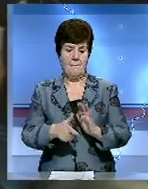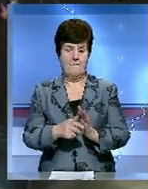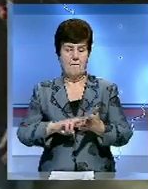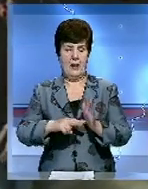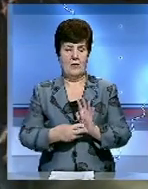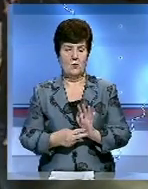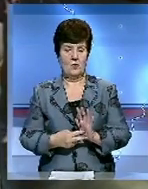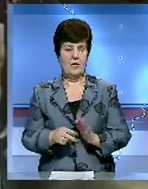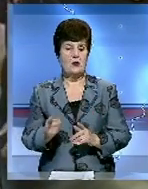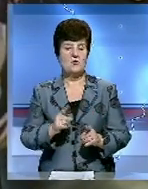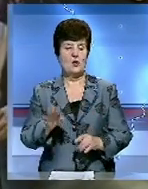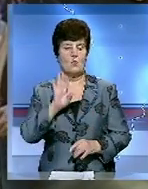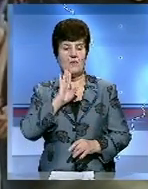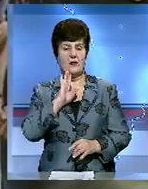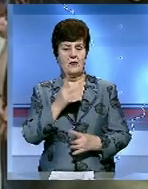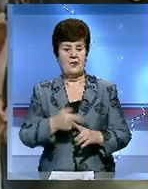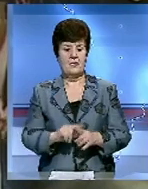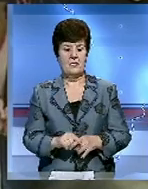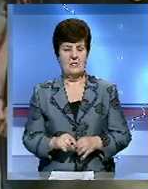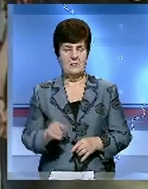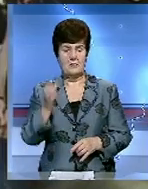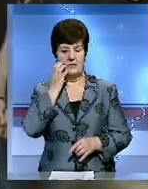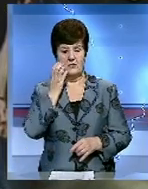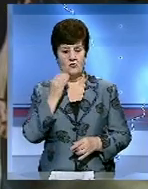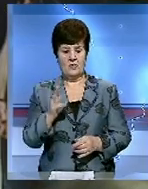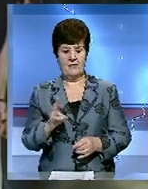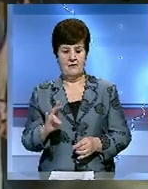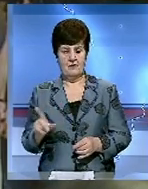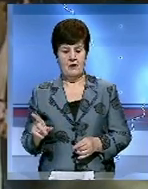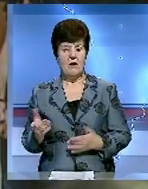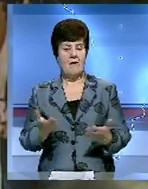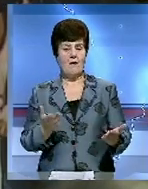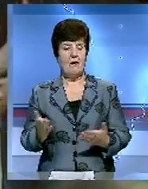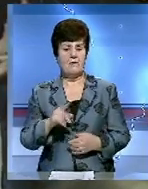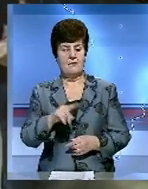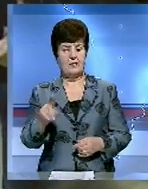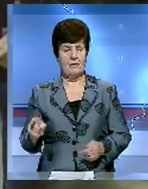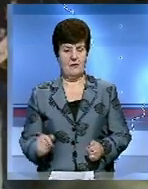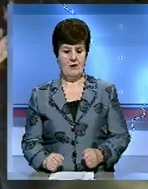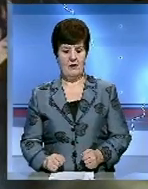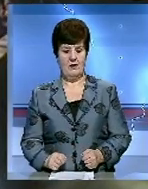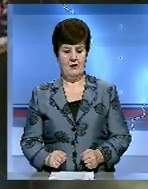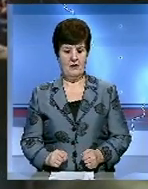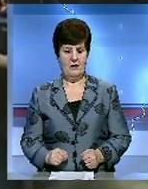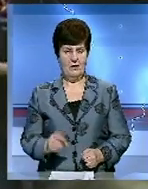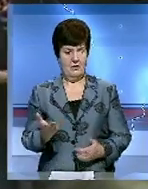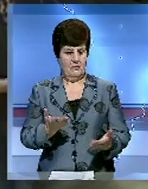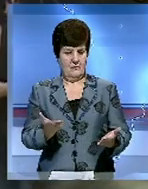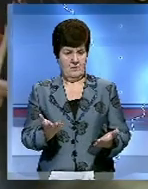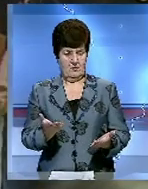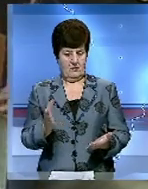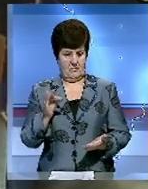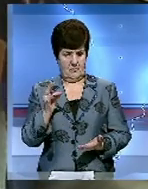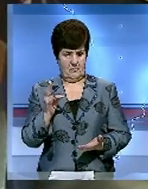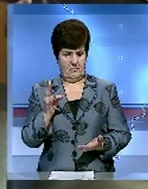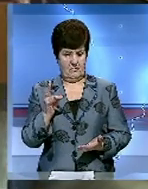Ce-i cu fața asta? Alina e însărcinată. Care dintre ele? Tocilara? Da. Chiar nu